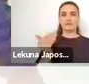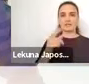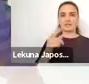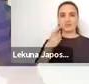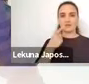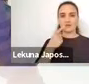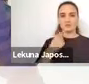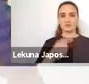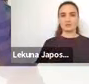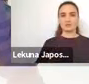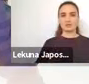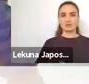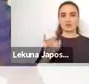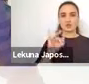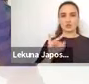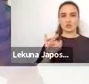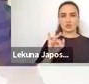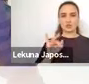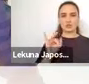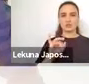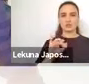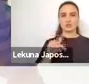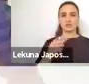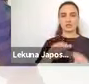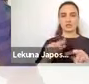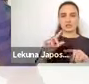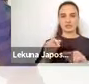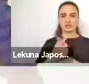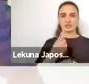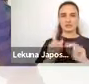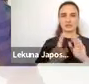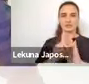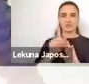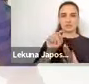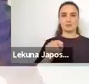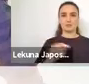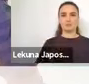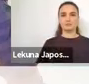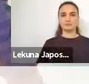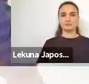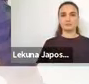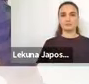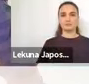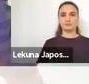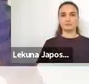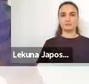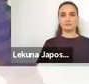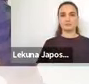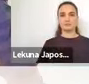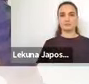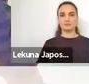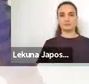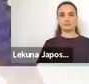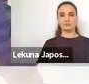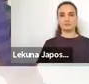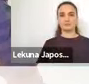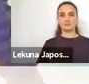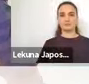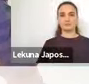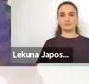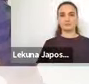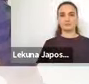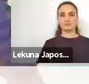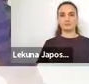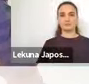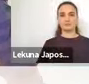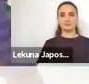შეთავაზებულ ისტორიას და აი აქ ისევ შემოდის, როგორც უკვე აღნიშნე, წინა შეხვედრებზეც ვისაუბრეთ ამაზეც,